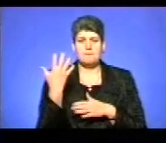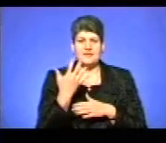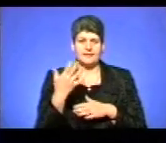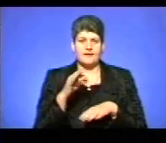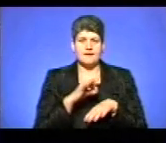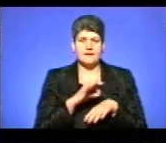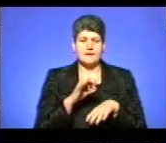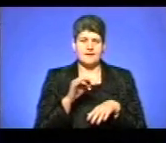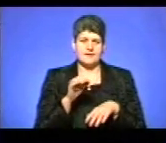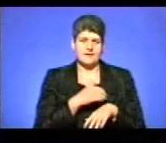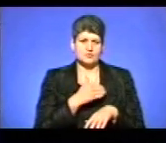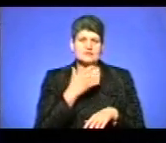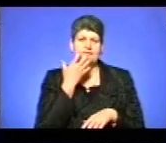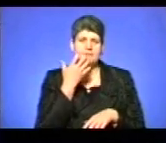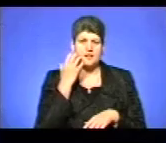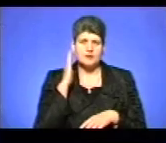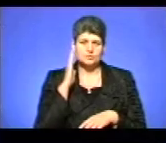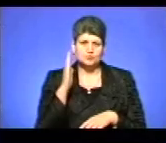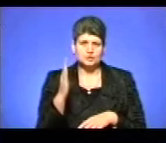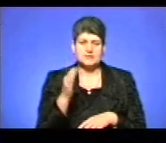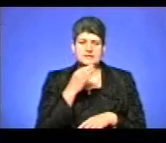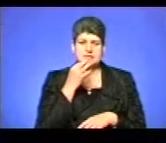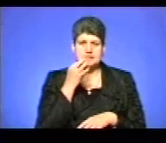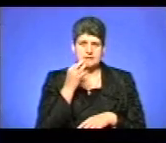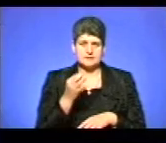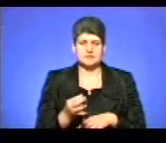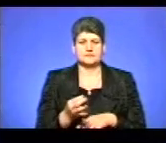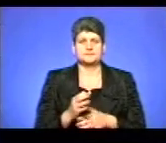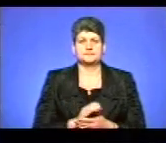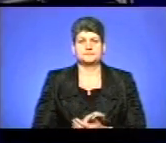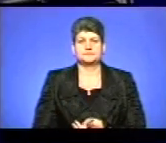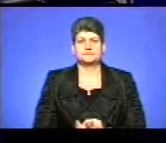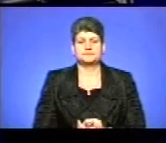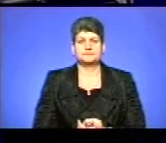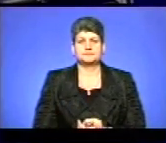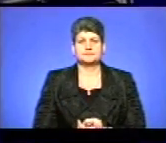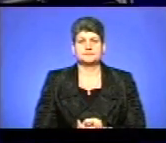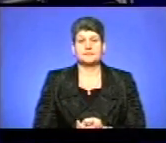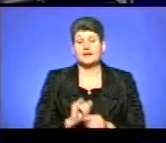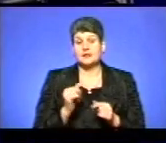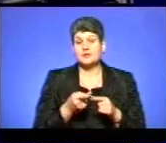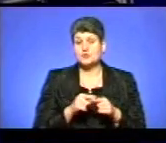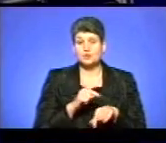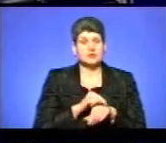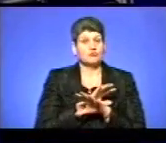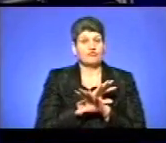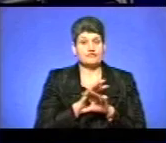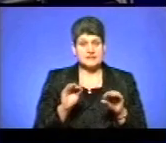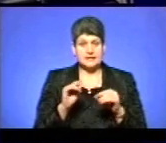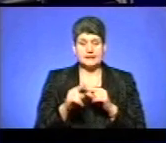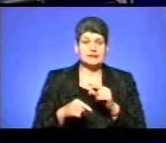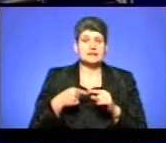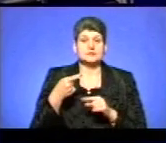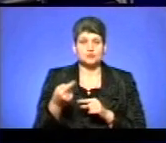тепла. Про це повідомила синоптик обласного гідрометеоцентру Оксана Озимків. І на цю годину у мене все. Наступний